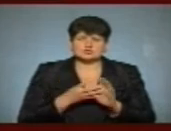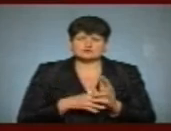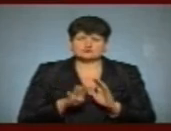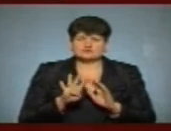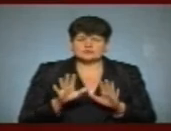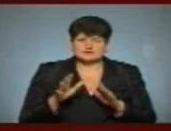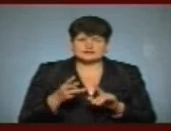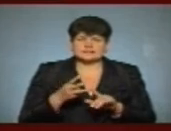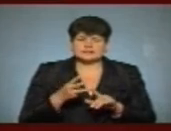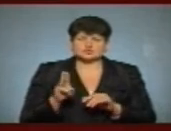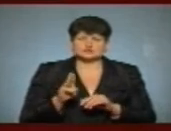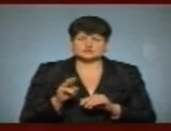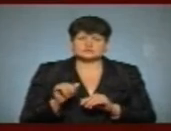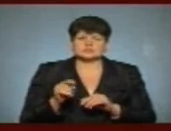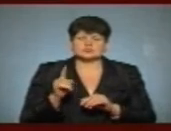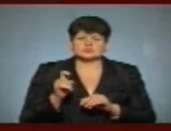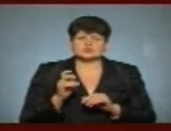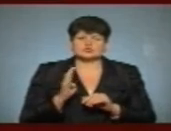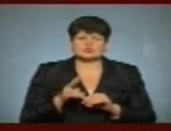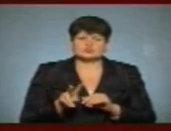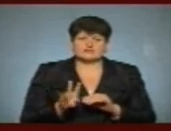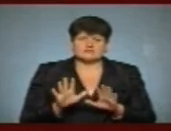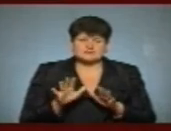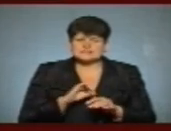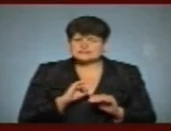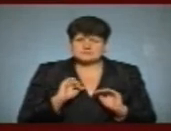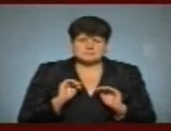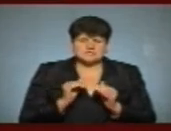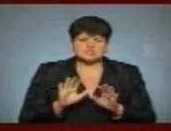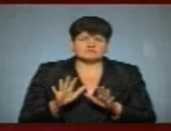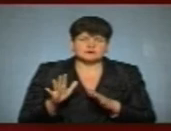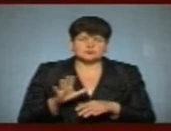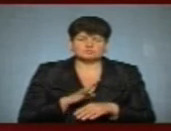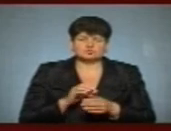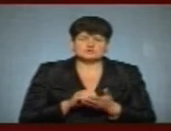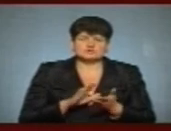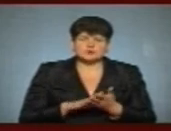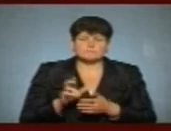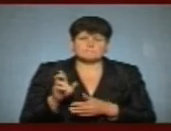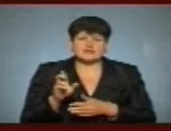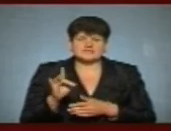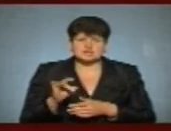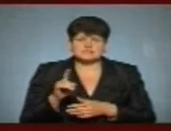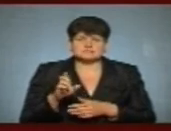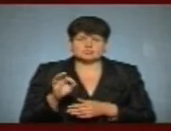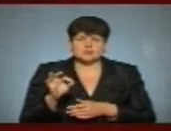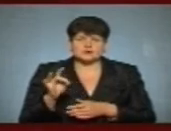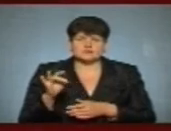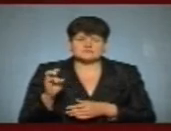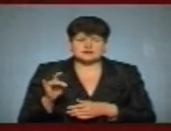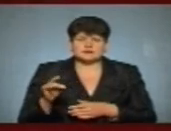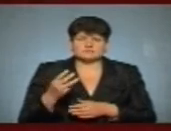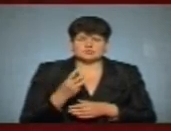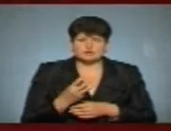випадки і на третьому – Шумський – 142 випадки. Найменше випадків COVID-19 було зареєстровано у Бережанському та Зборівському районах – по